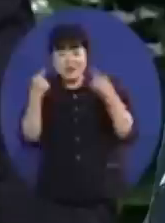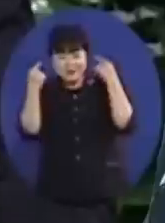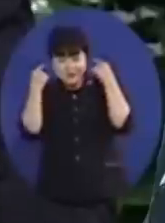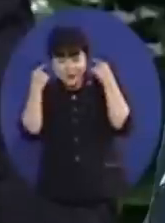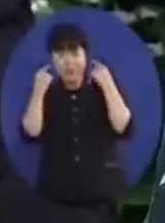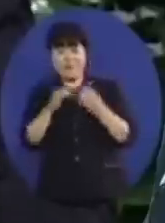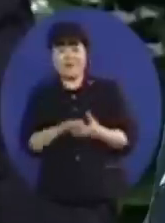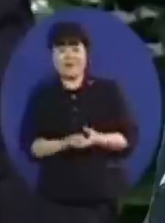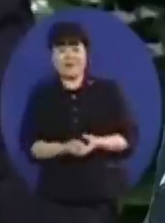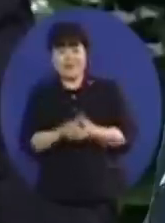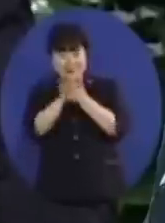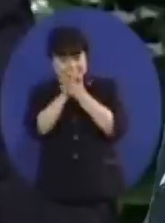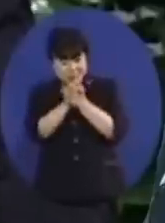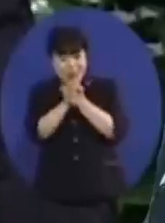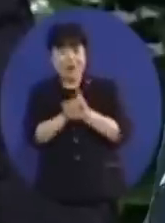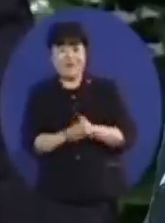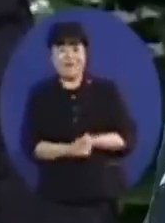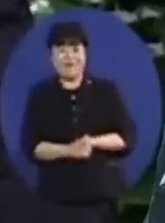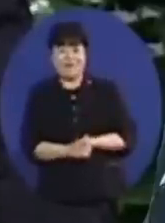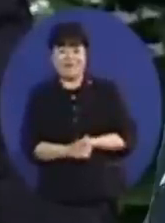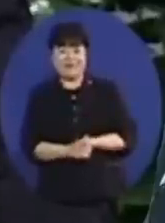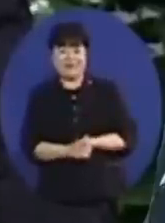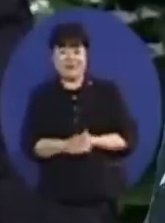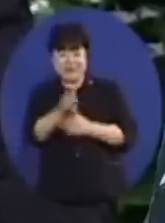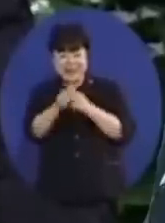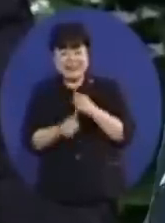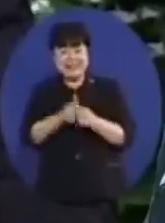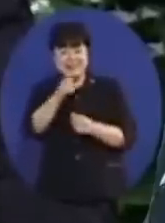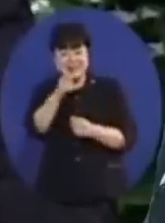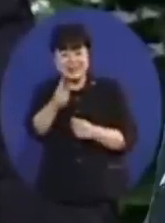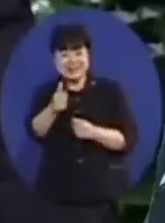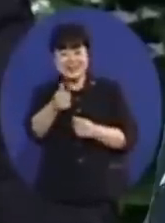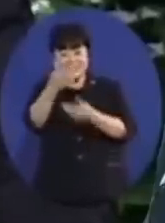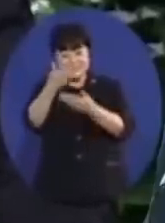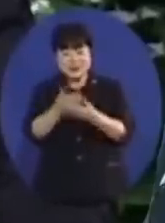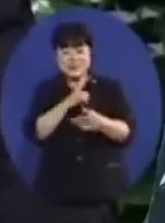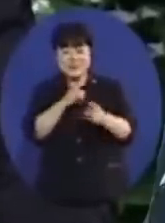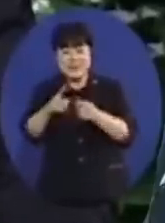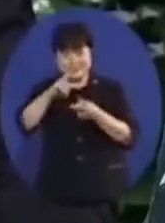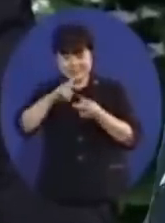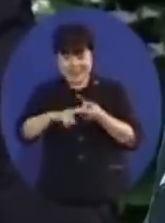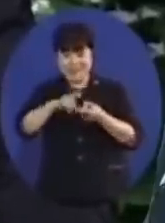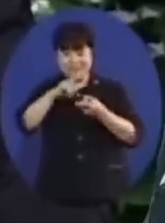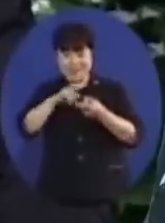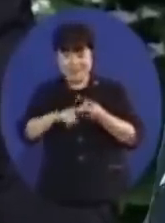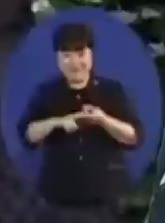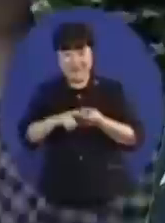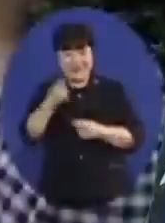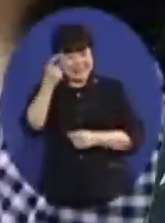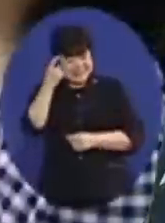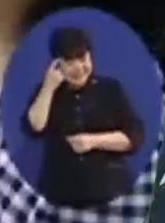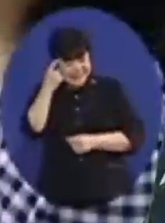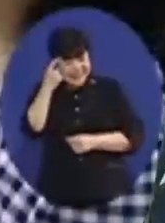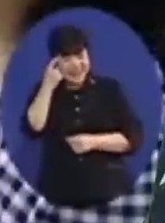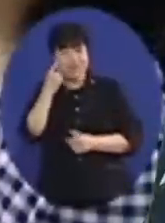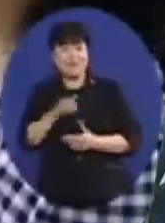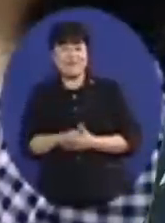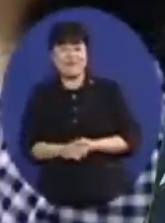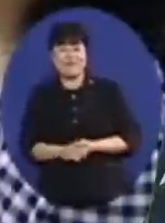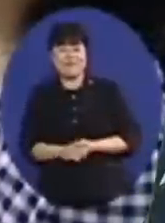듣고 기도함으로 하나님의 주신 말씀대로 생각을 갖게